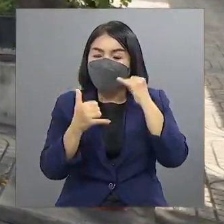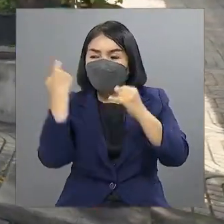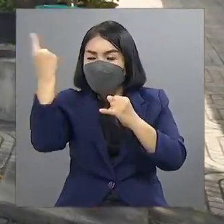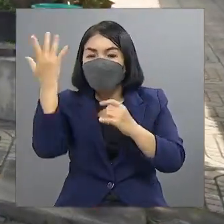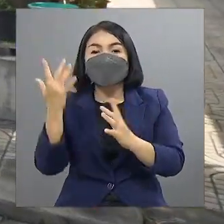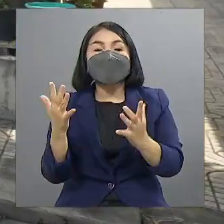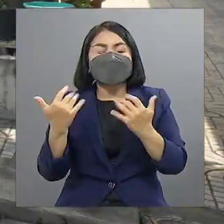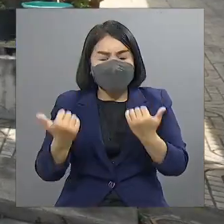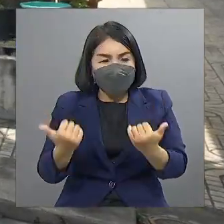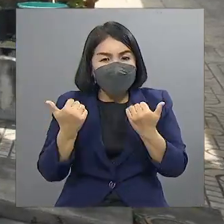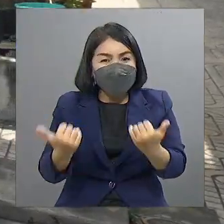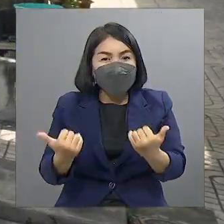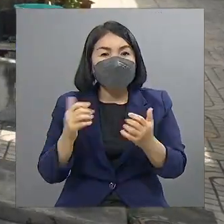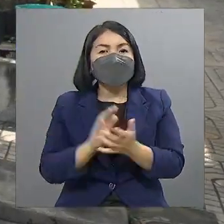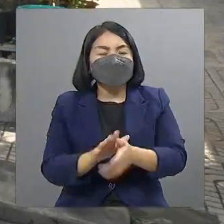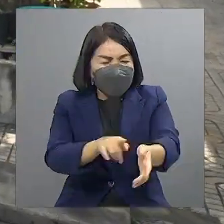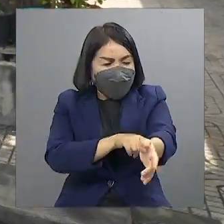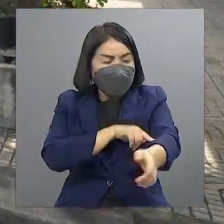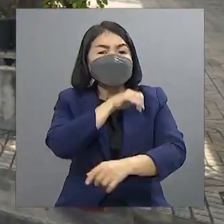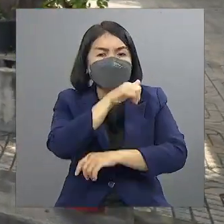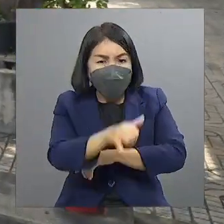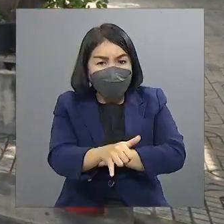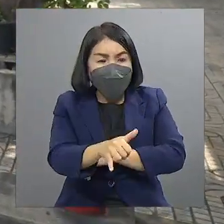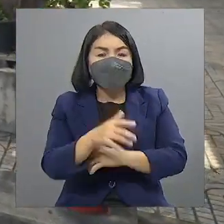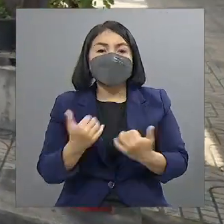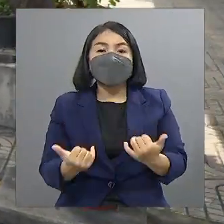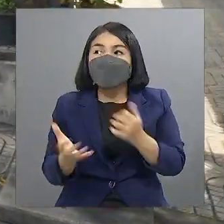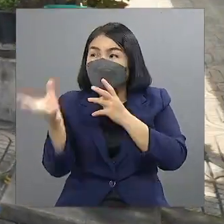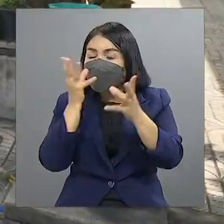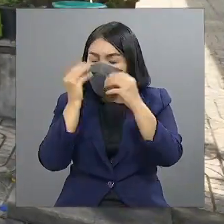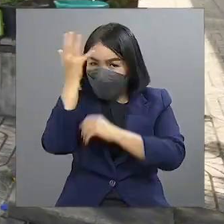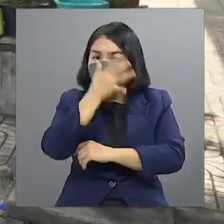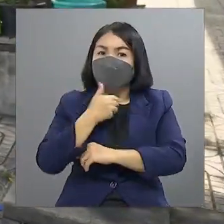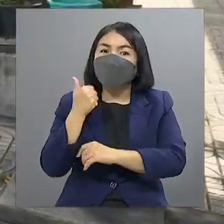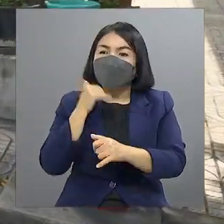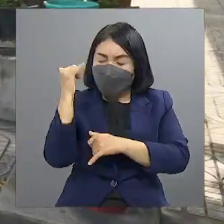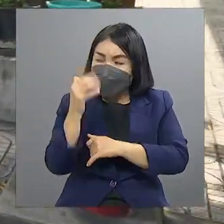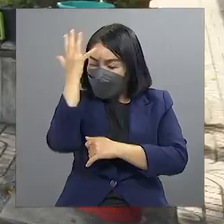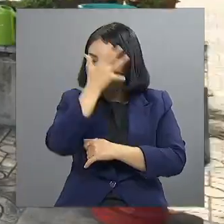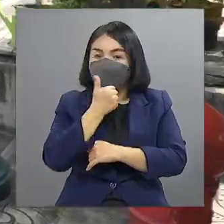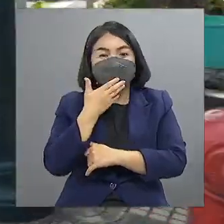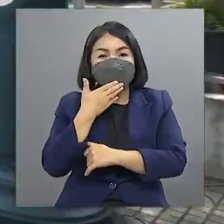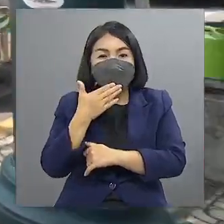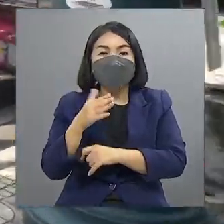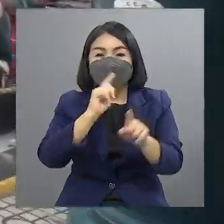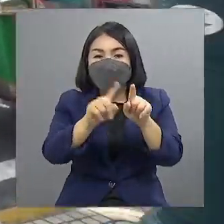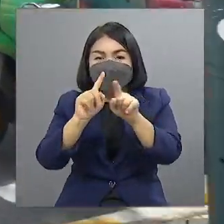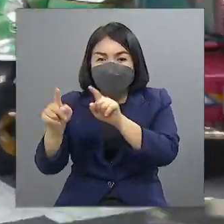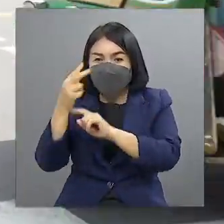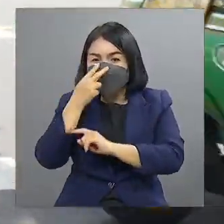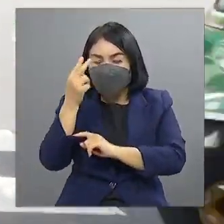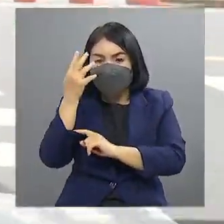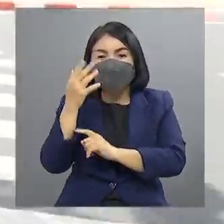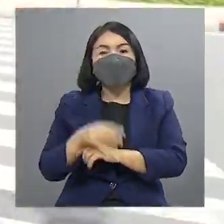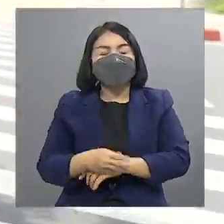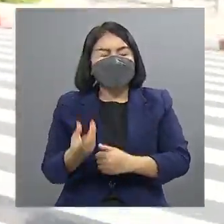ไม่กี่ครั้งที่เดินทางมาทุกครั้งก็ได้รับถึงมนต์เสน่ห์และความสวยงามรวมถึงอารยธรรมบางอย่างที่มันลึกลงไปในใจครับอ